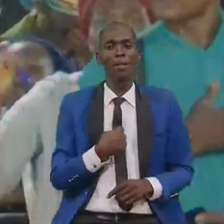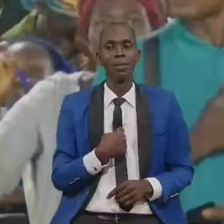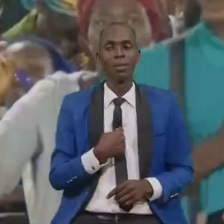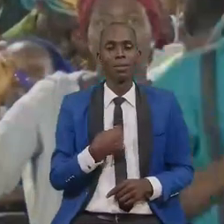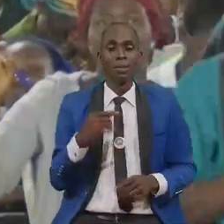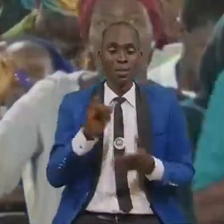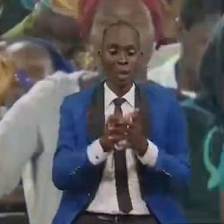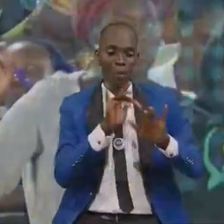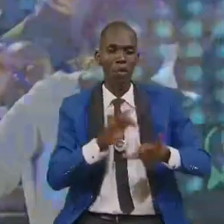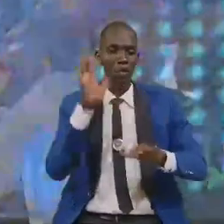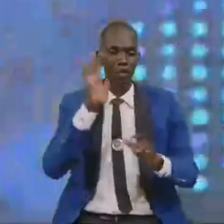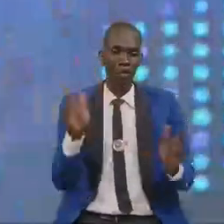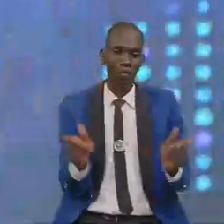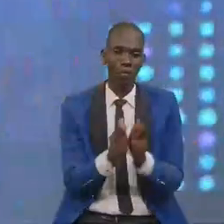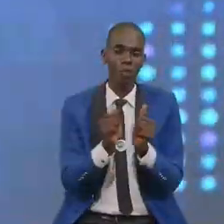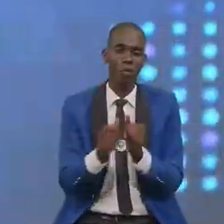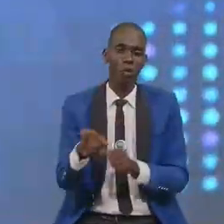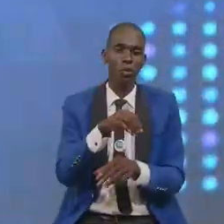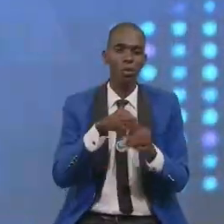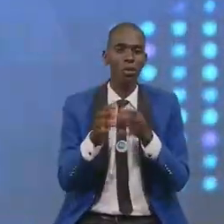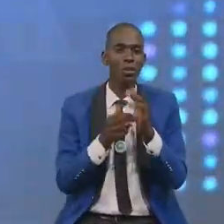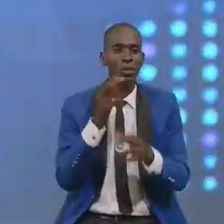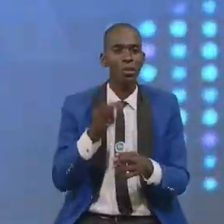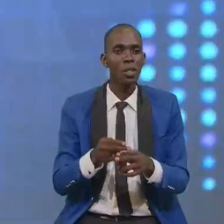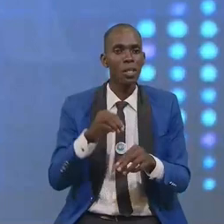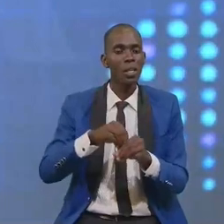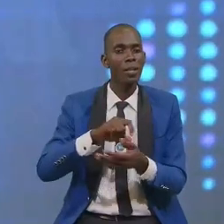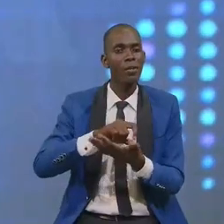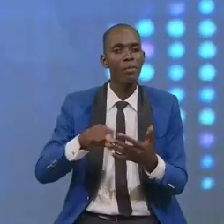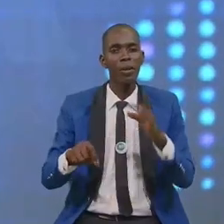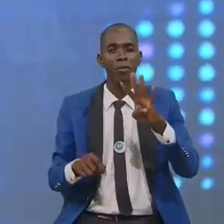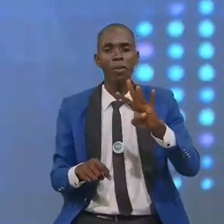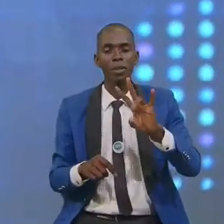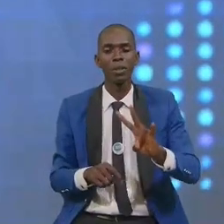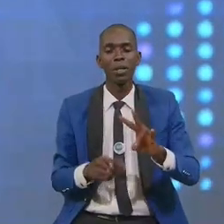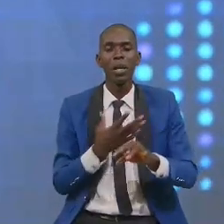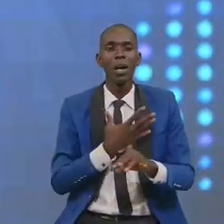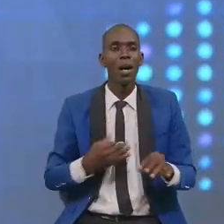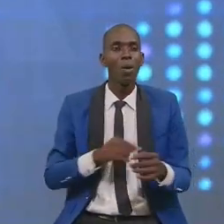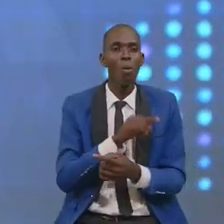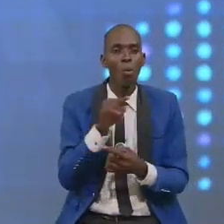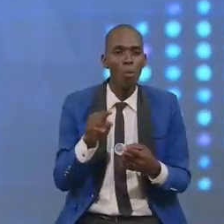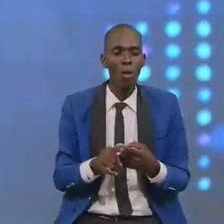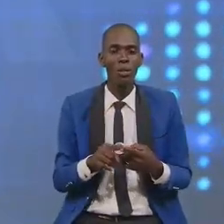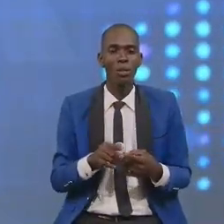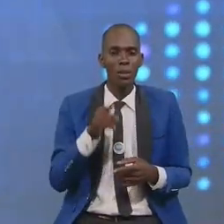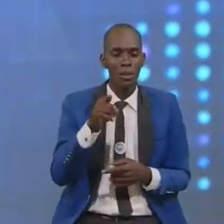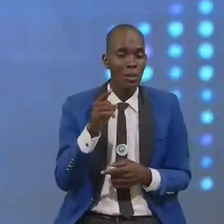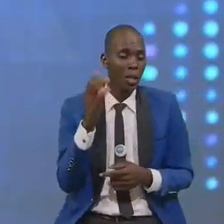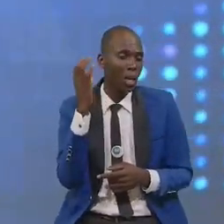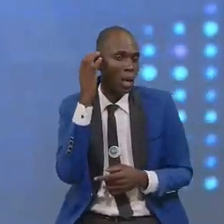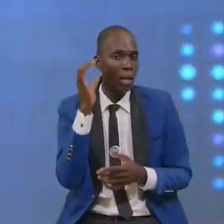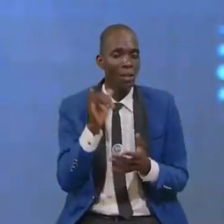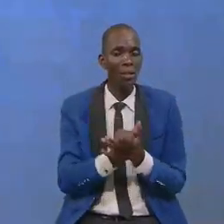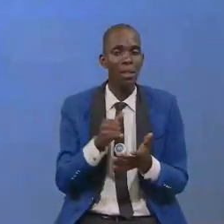t'atteindre verset 47 verset 47 il entendit que c'était Jésus de